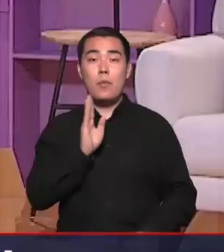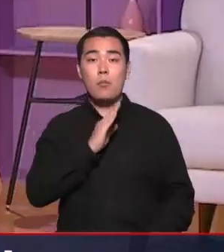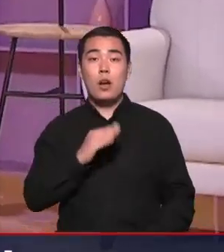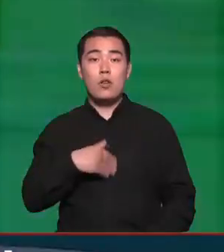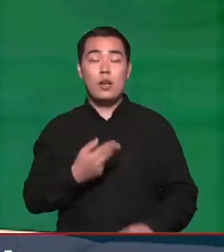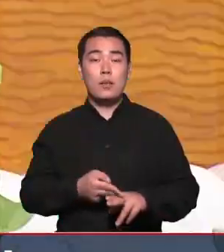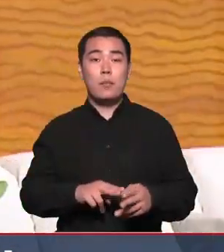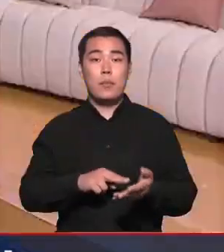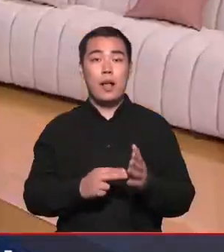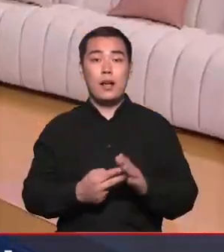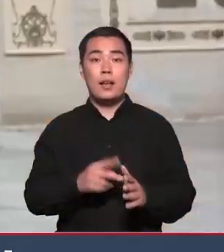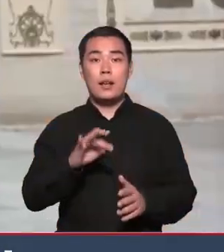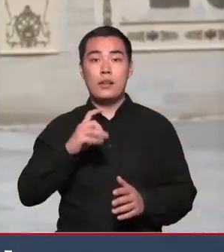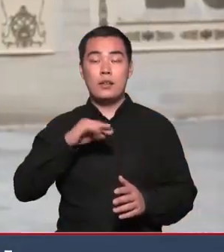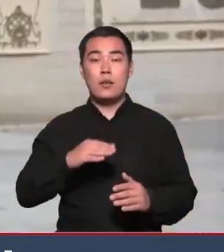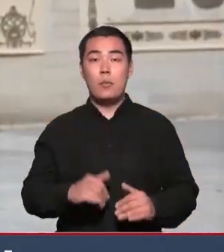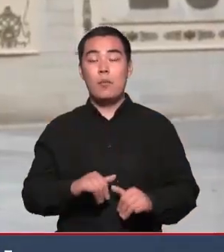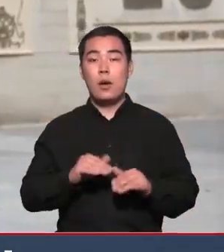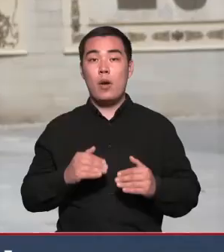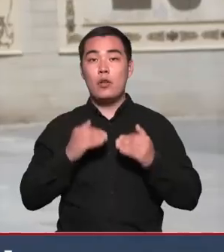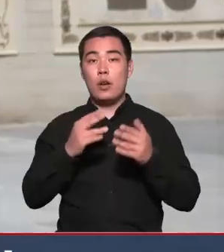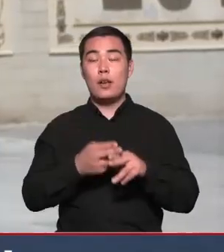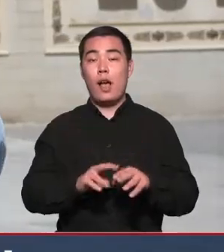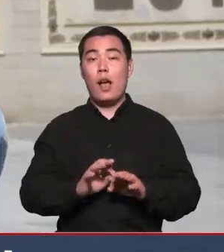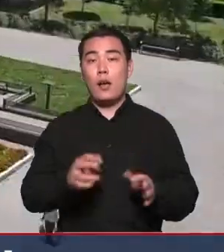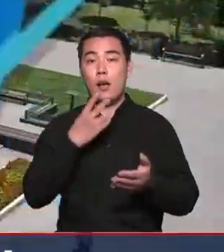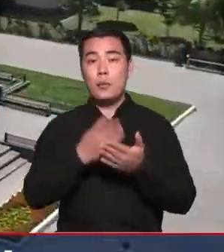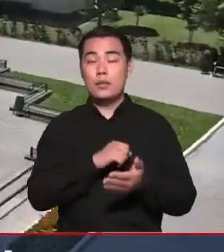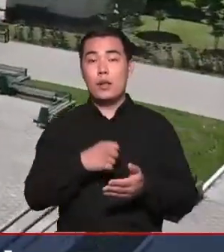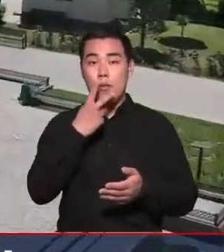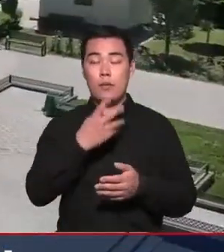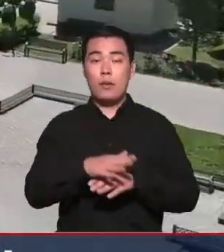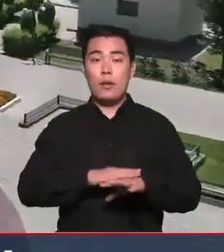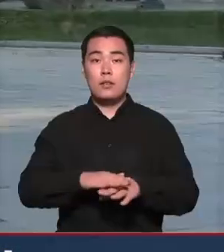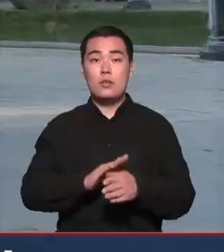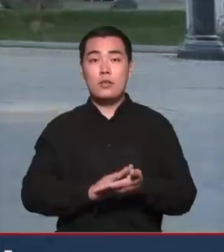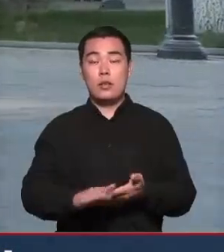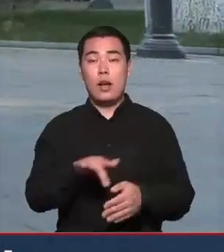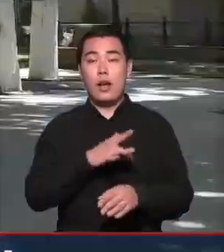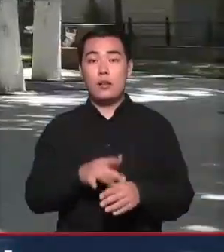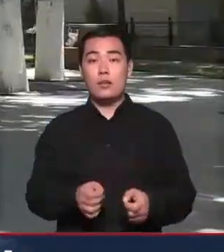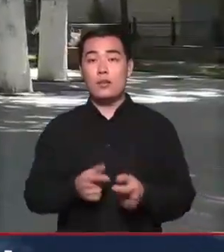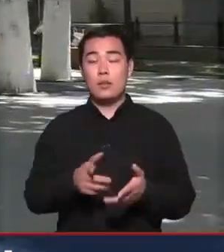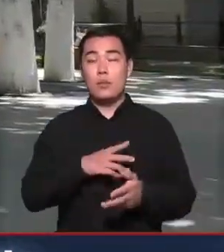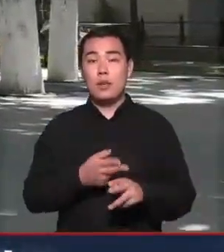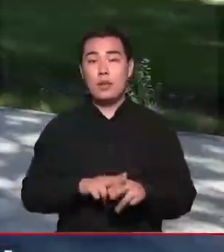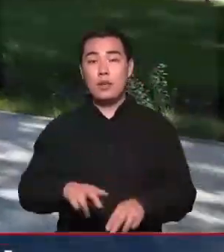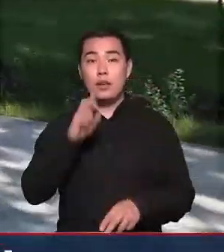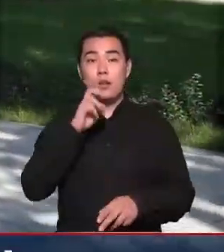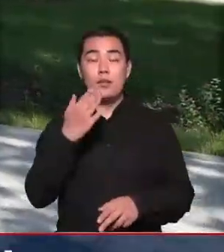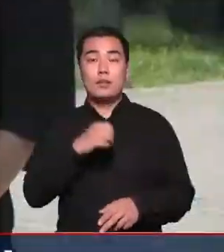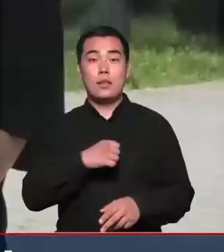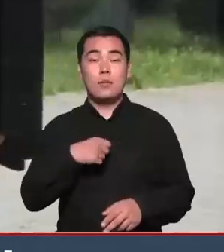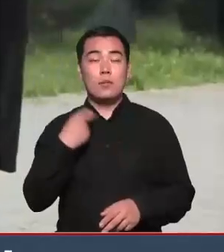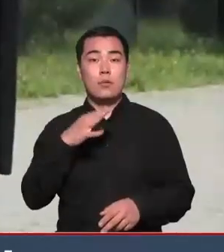секілді жобаларының рейтингі жоғары. Үздік бағдарламалар қатарына жақында көрерменге жол тартқан таза қала хабар қосылды. Бұл ел президенті Қасым